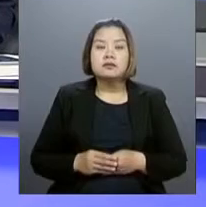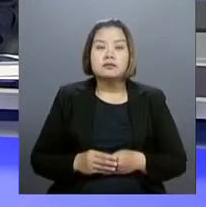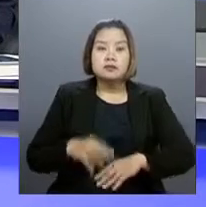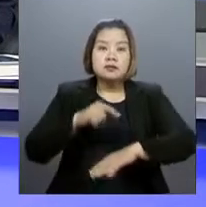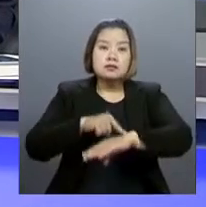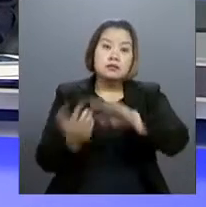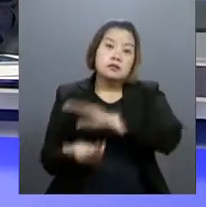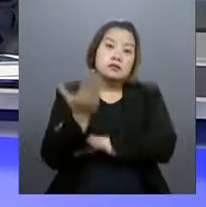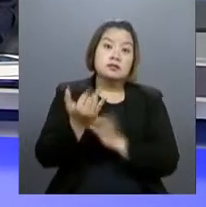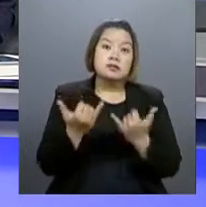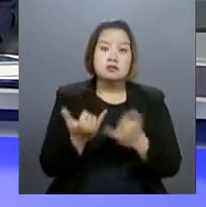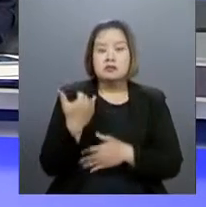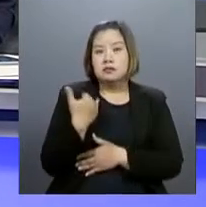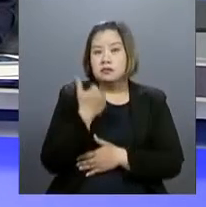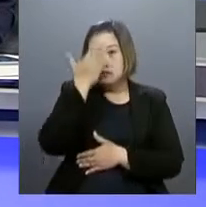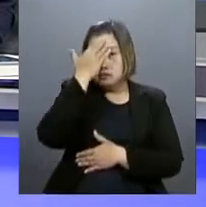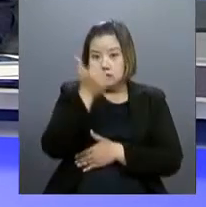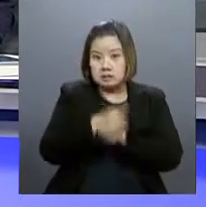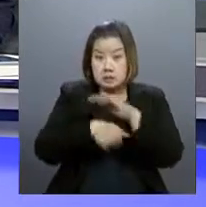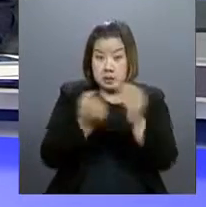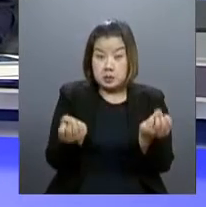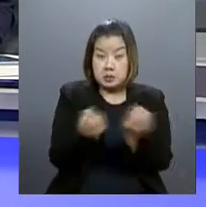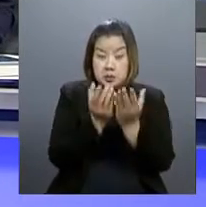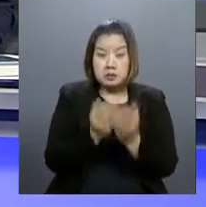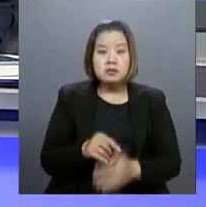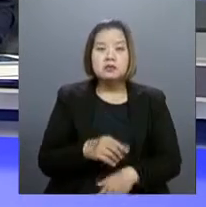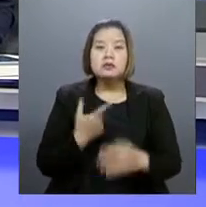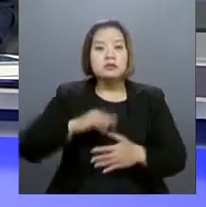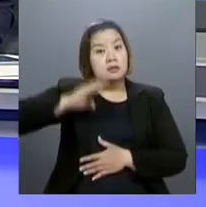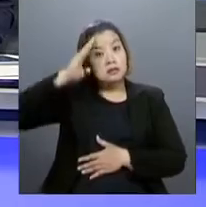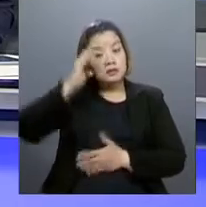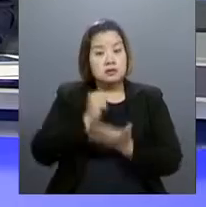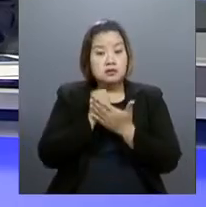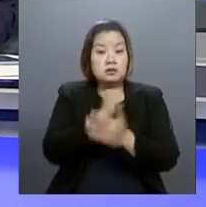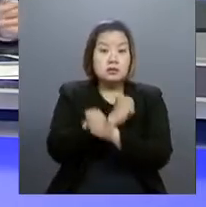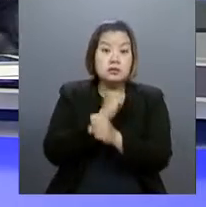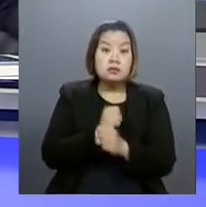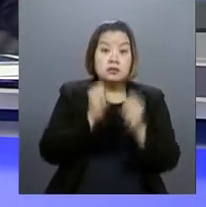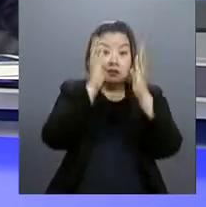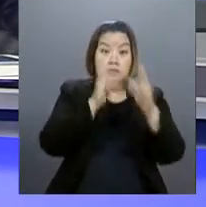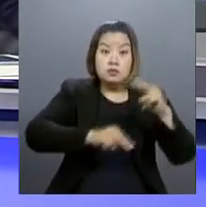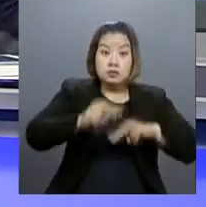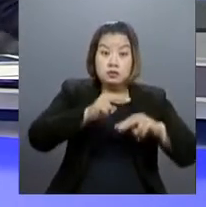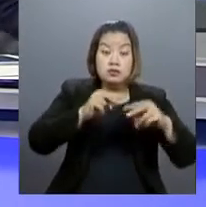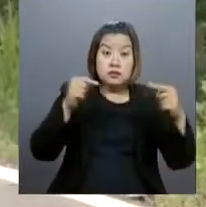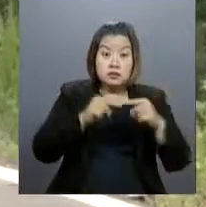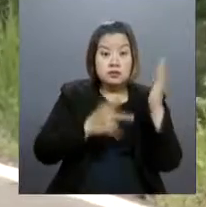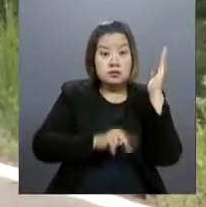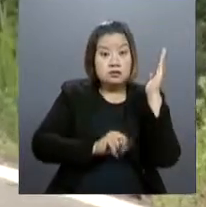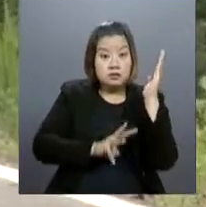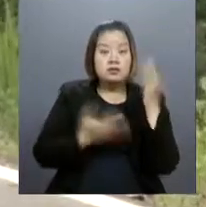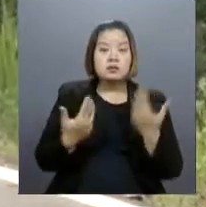เช้าที่ผ่านมาเกิดเหตุรอบวังระเบิดทหารชุดรักษาความปลอดภัยครูในจังหวัดนราธิวาสนะครับแต่ว่าไม่มีผู้บาดเจ็บ